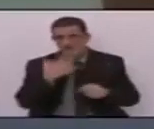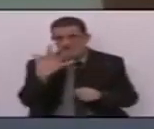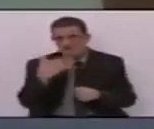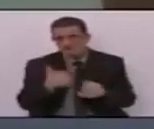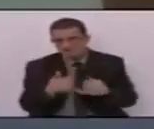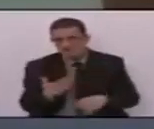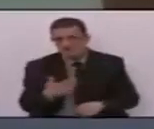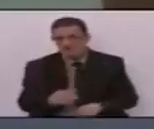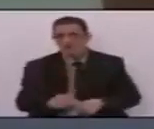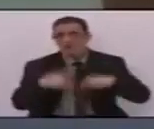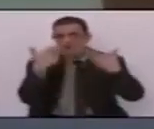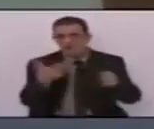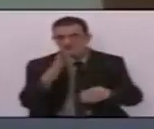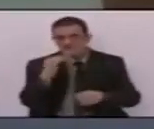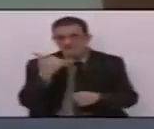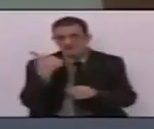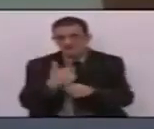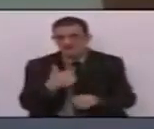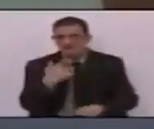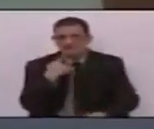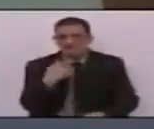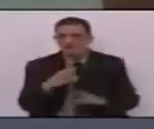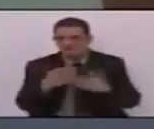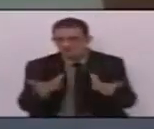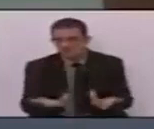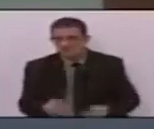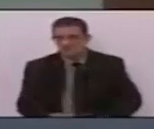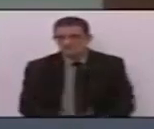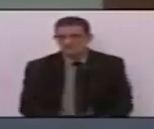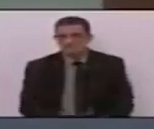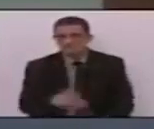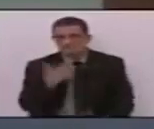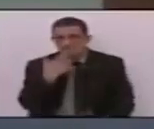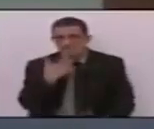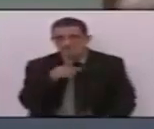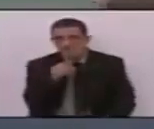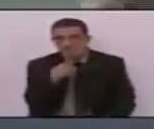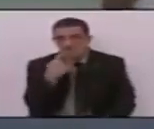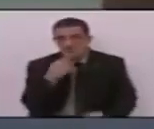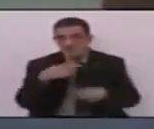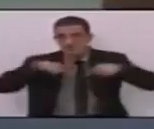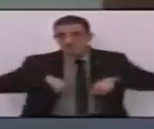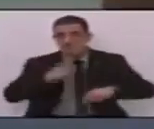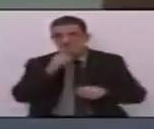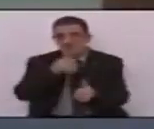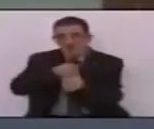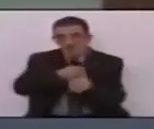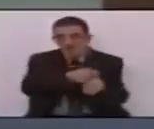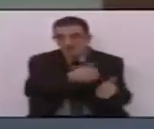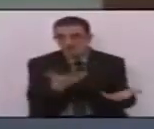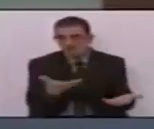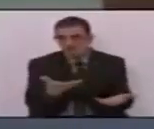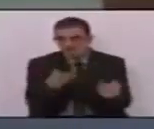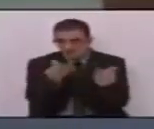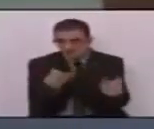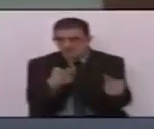5 سنين الأولى، واش كاين بعد 5 سنين؟ وأنا قلت لك سيد الوزير في سؤالي كان محدد، قلت لك واش هي الإجراءات اللي راح تديروها باش تحاسبوهم؟ أقل شيء